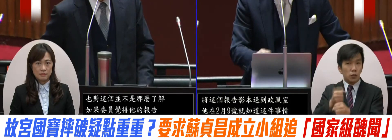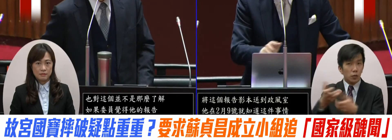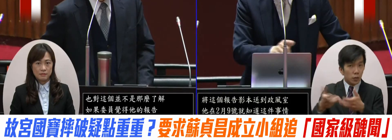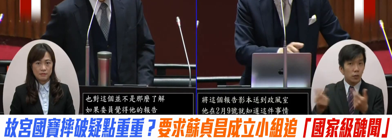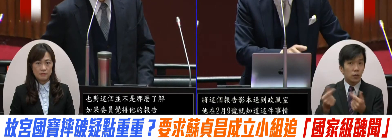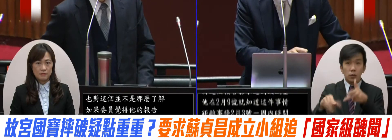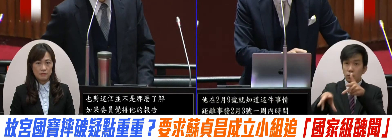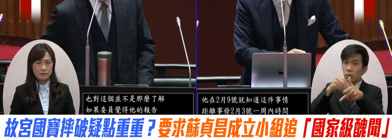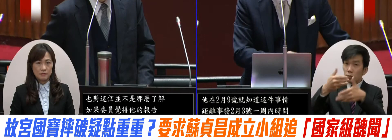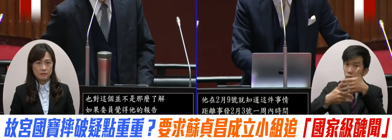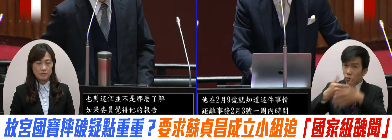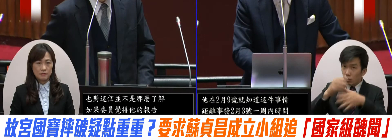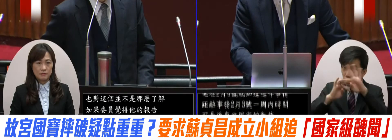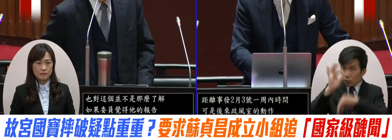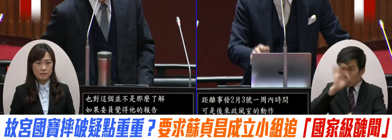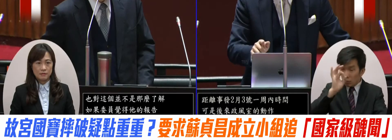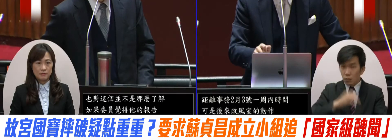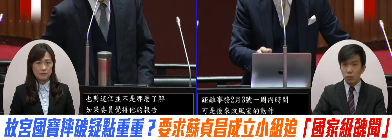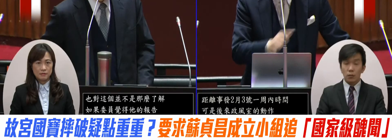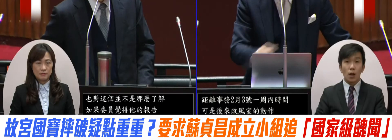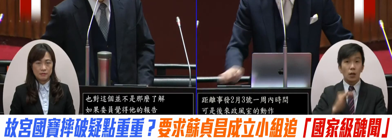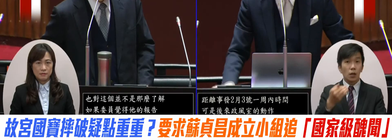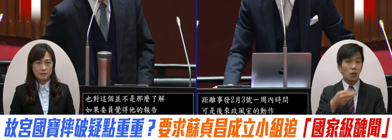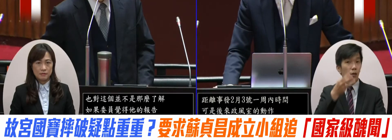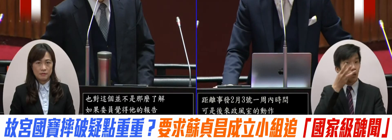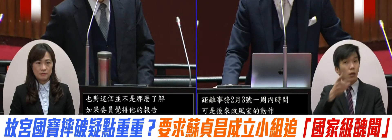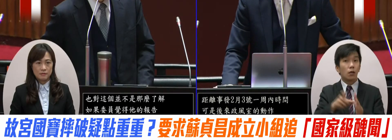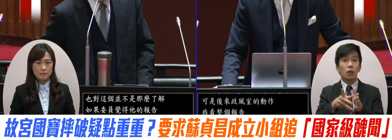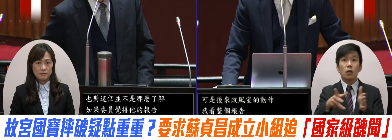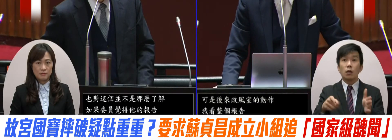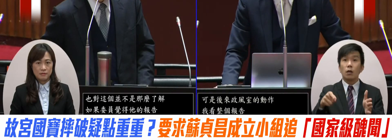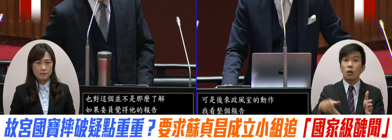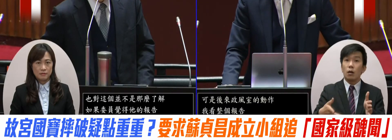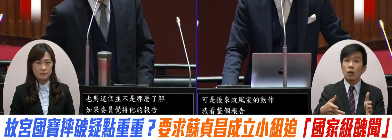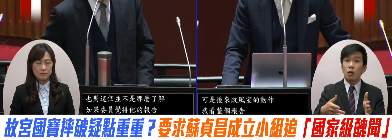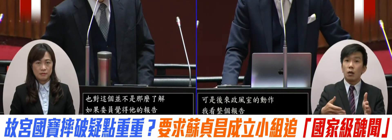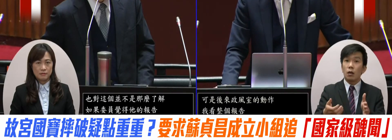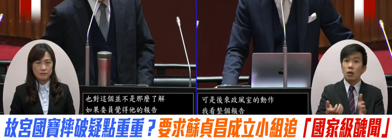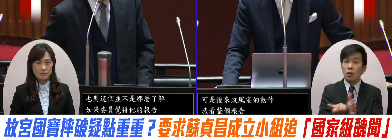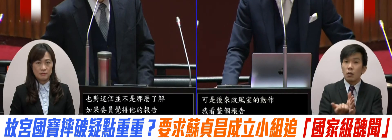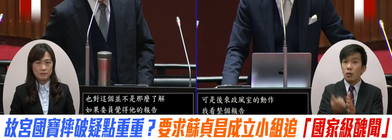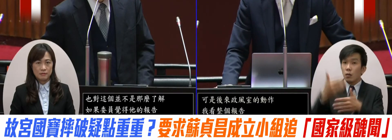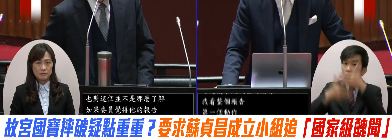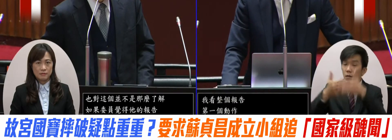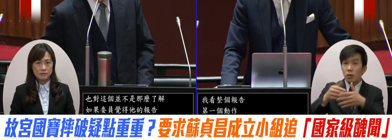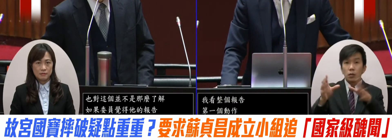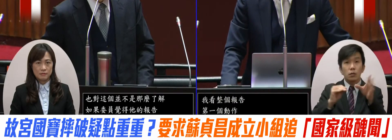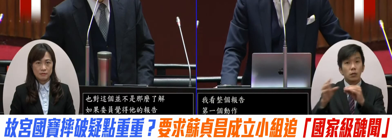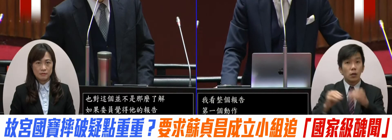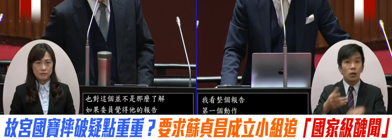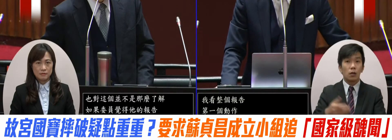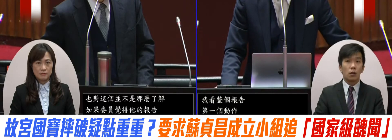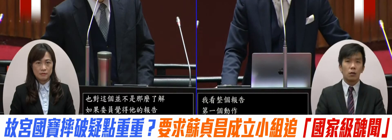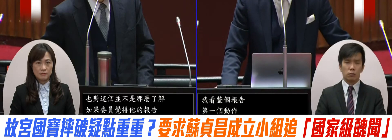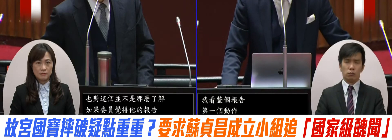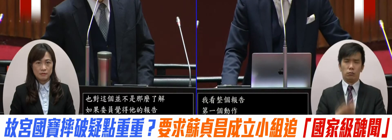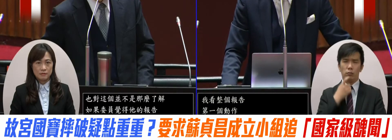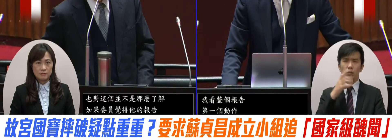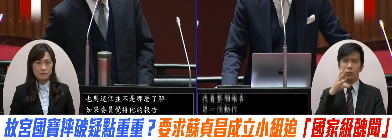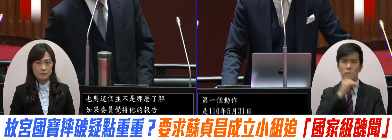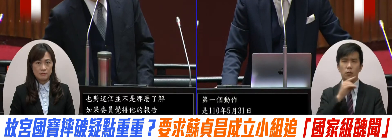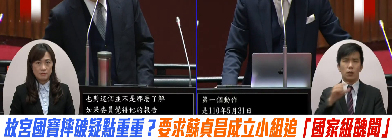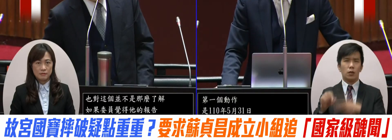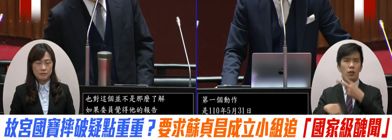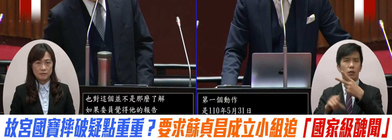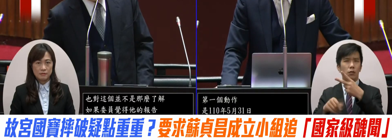器前面3个月的所有的画面资料。为什么？为什么政风处2月9号就知道